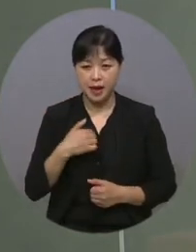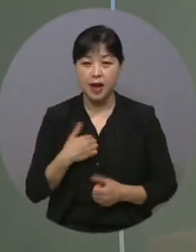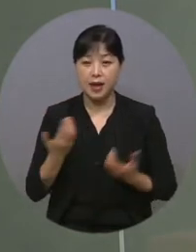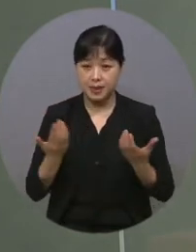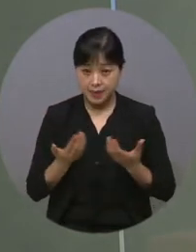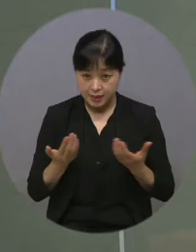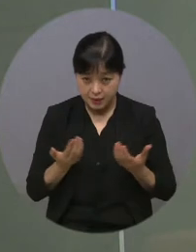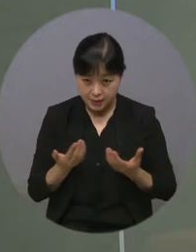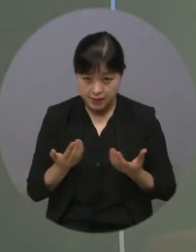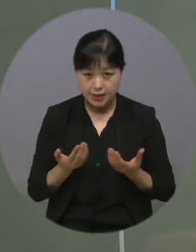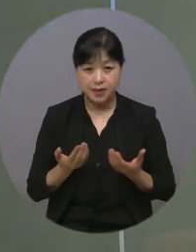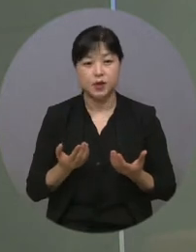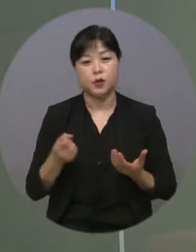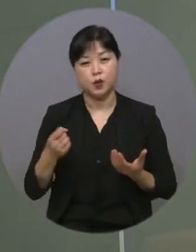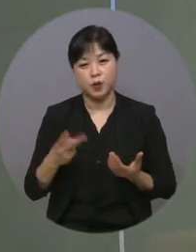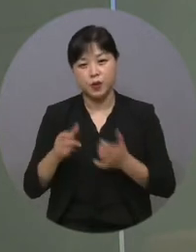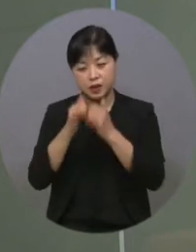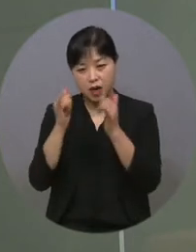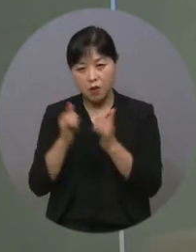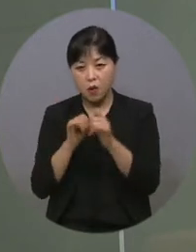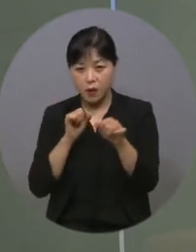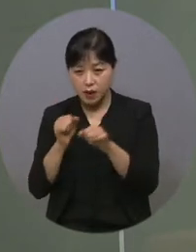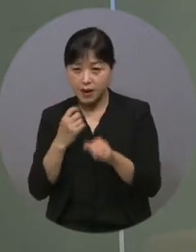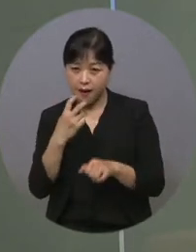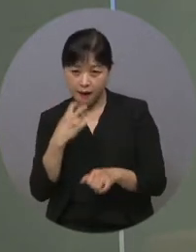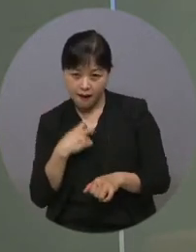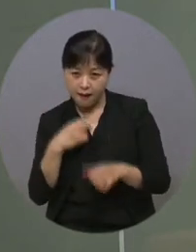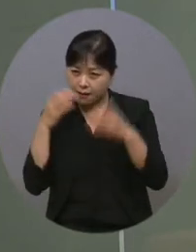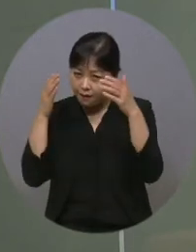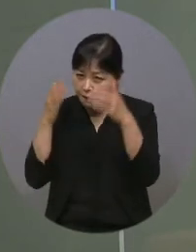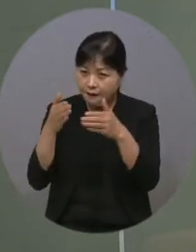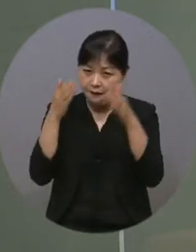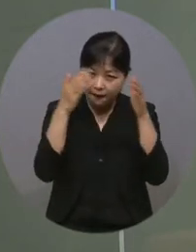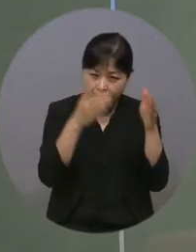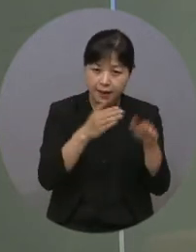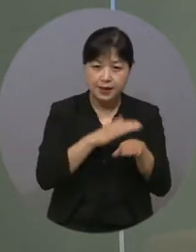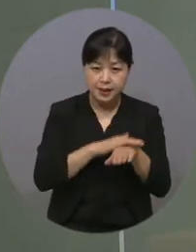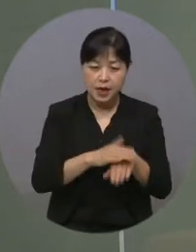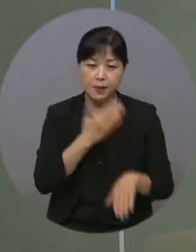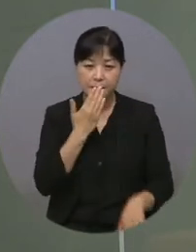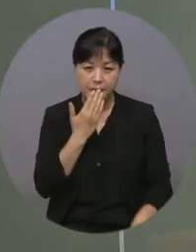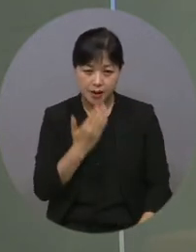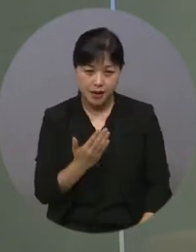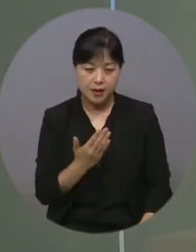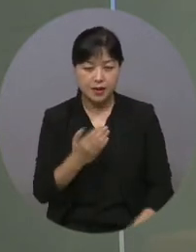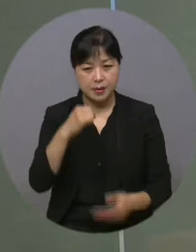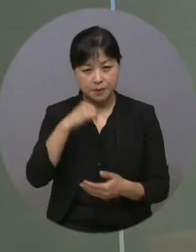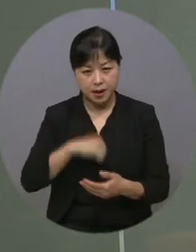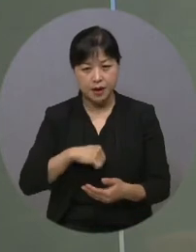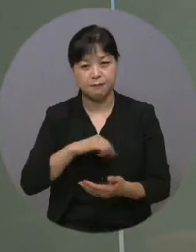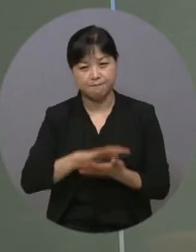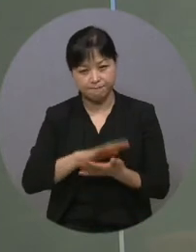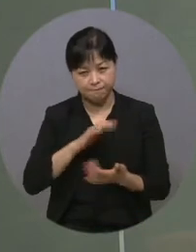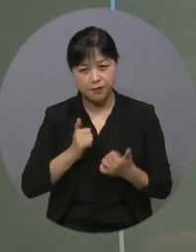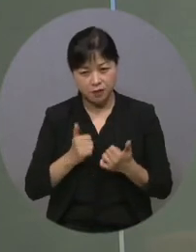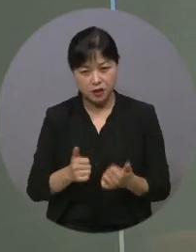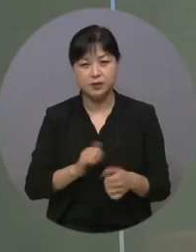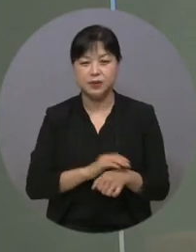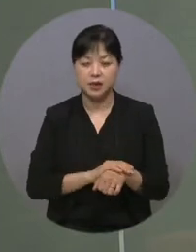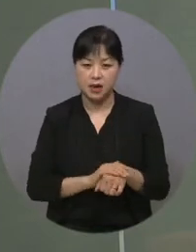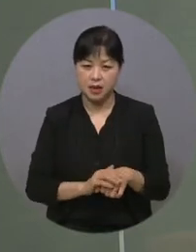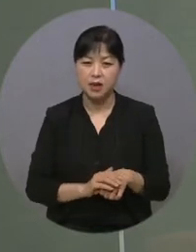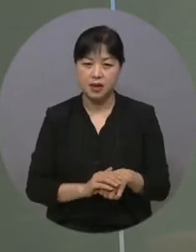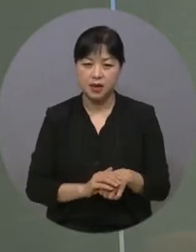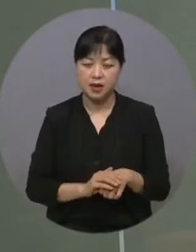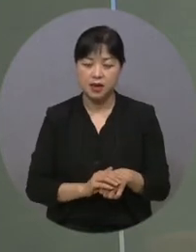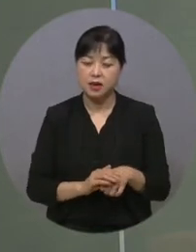하시면서도 사회활동에 전념할 수 있다. 열정을 내뱉을 수 있다. 이거의 그